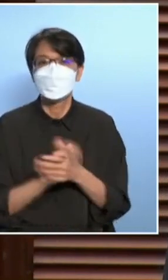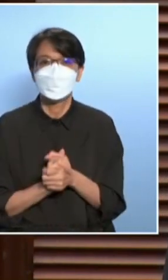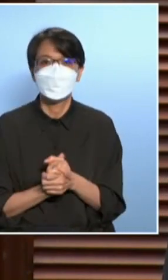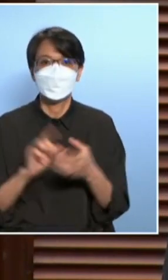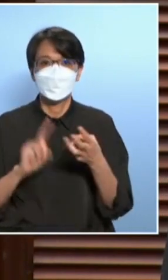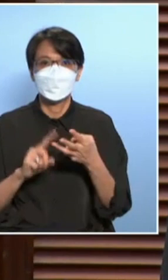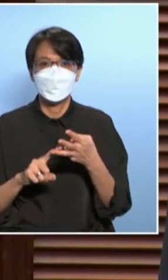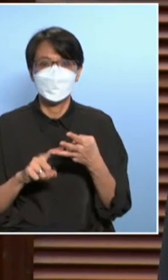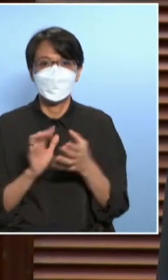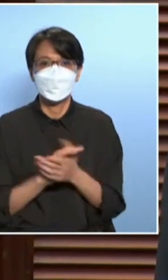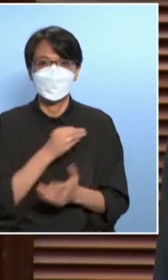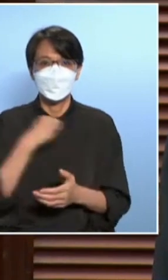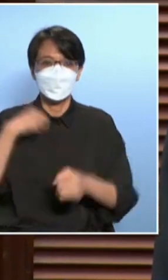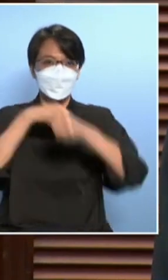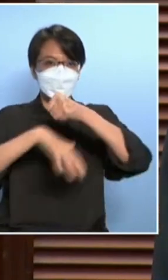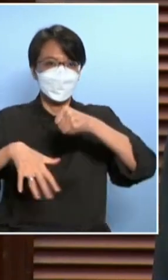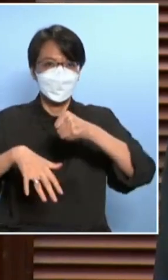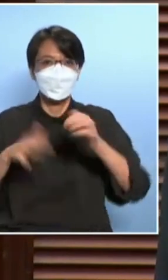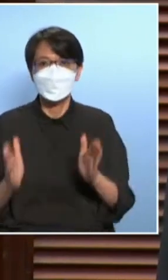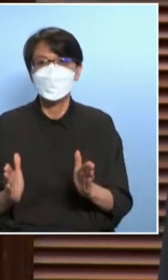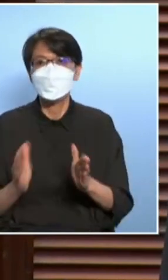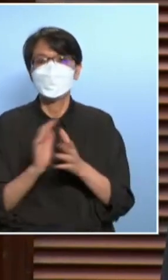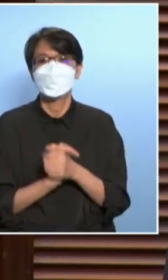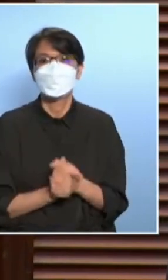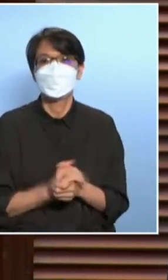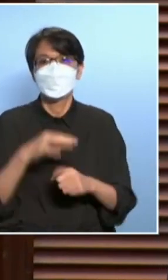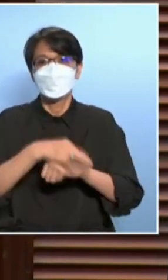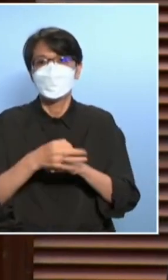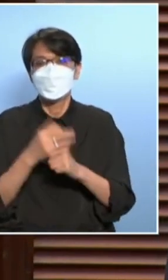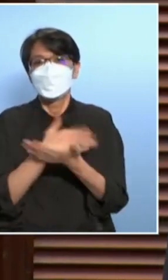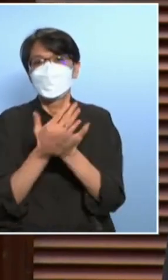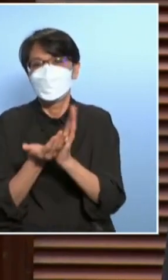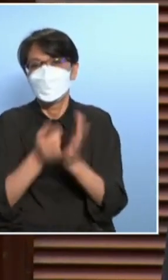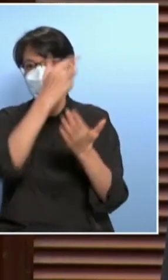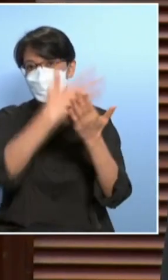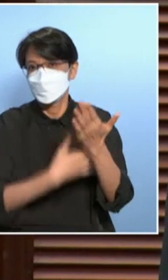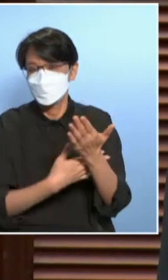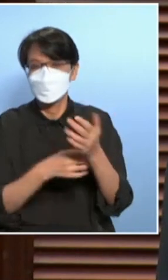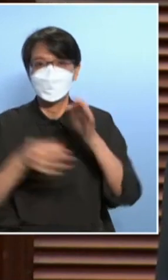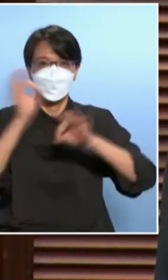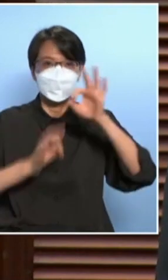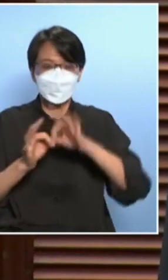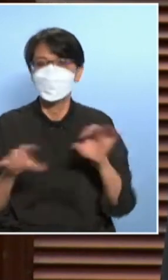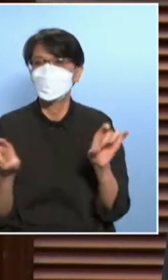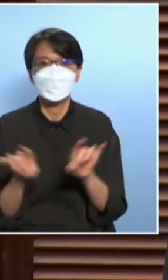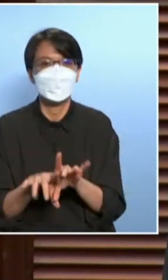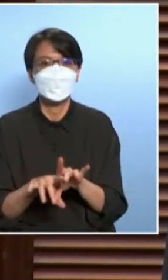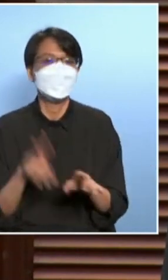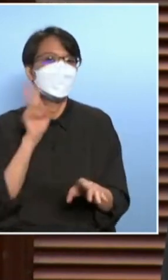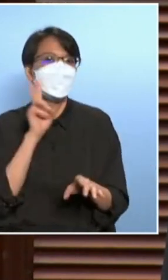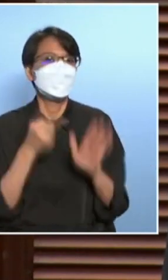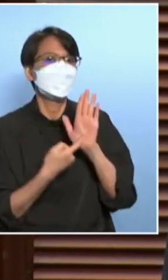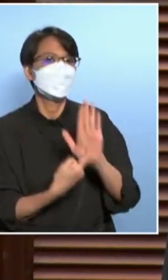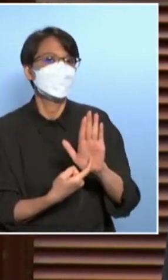啊，第三就係我哋嗰個醫療系統本身咧，亦都喺好多方面制度上係同新加坡係有唔同嘅。舉個例，